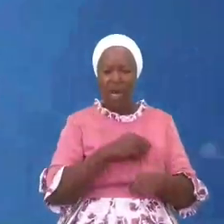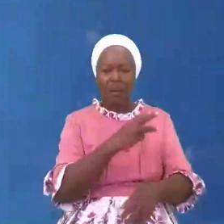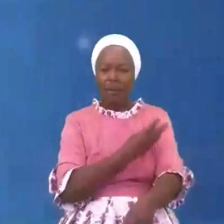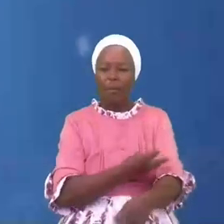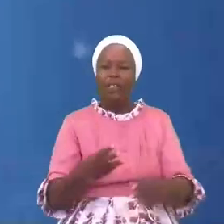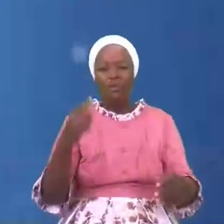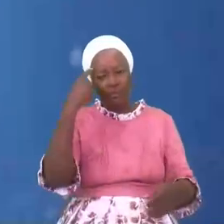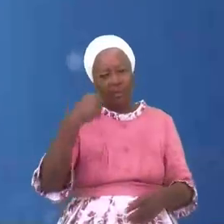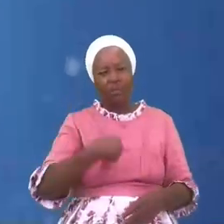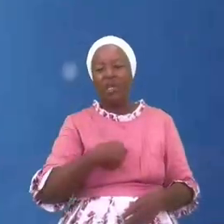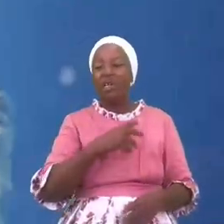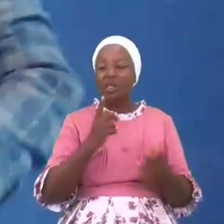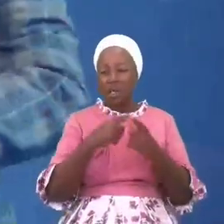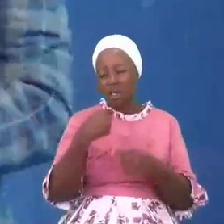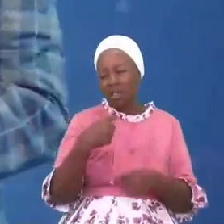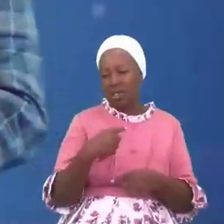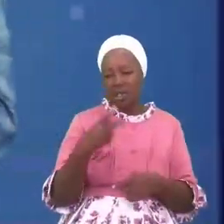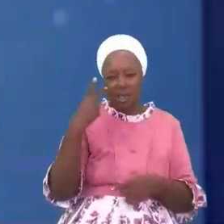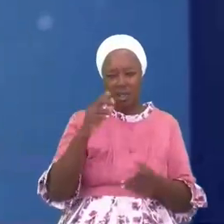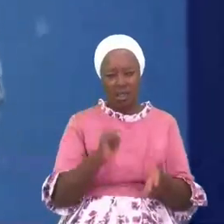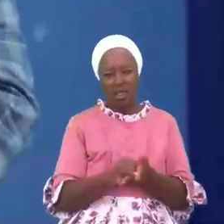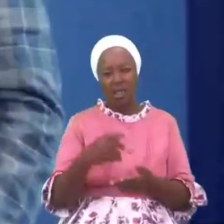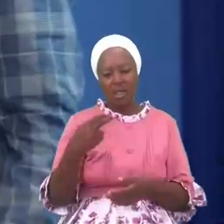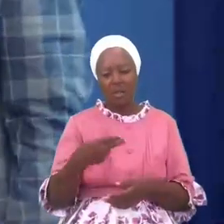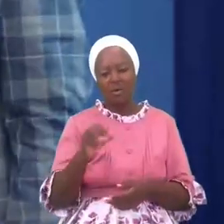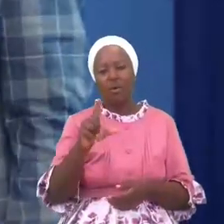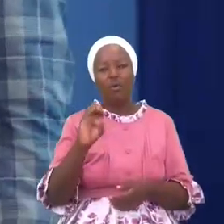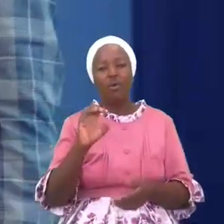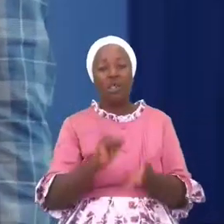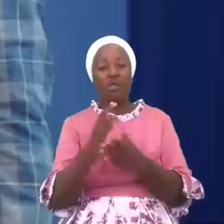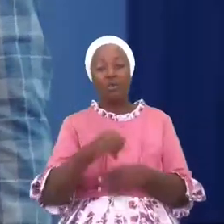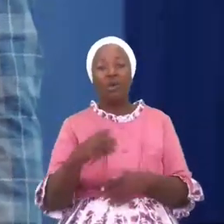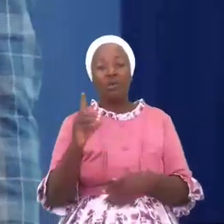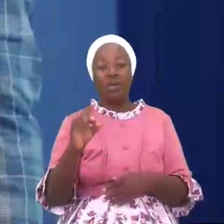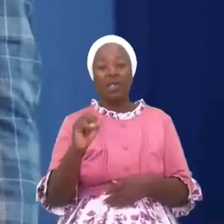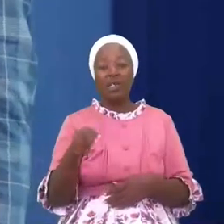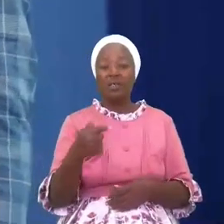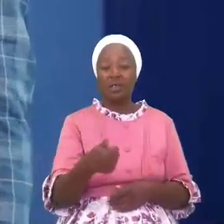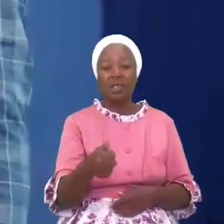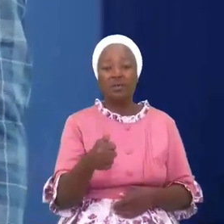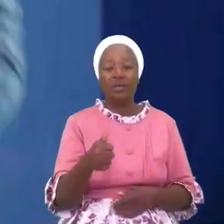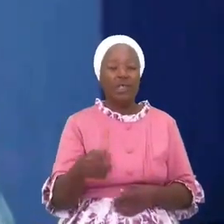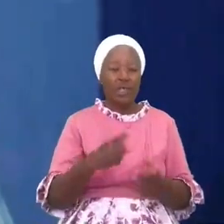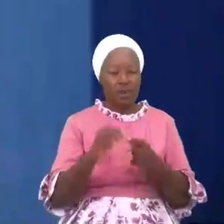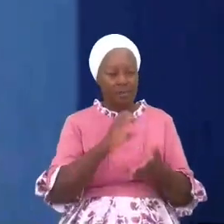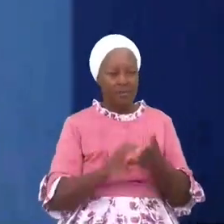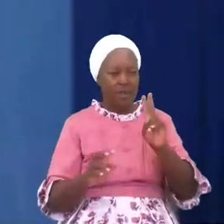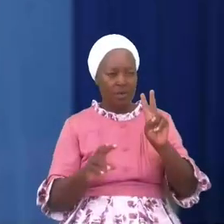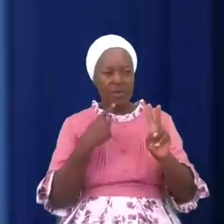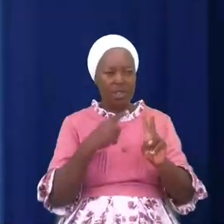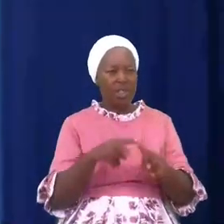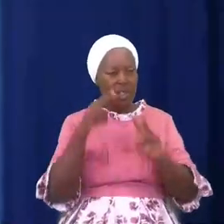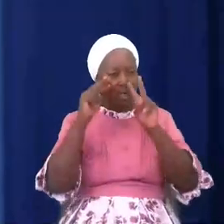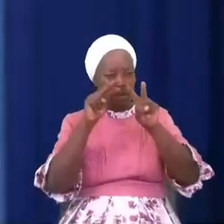faveur. Alors il dit, voyez, regarde le creux de la fosse d'où tu as été tiré. Verset 2. Portez les regards sur